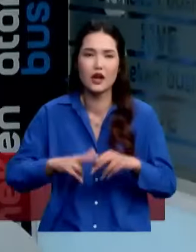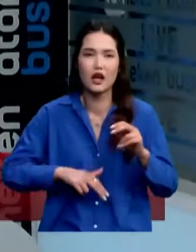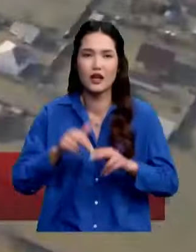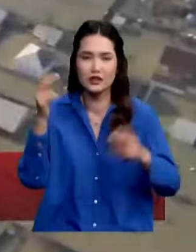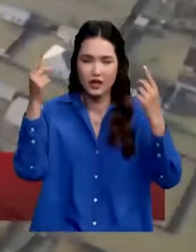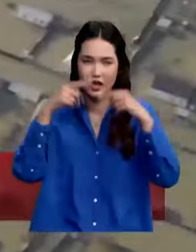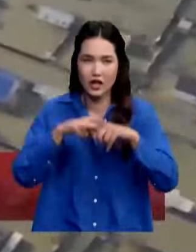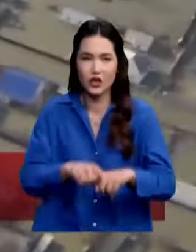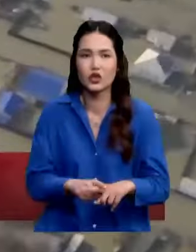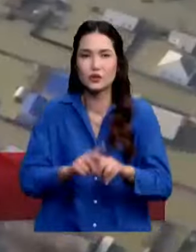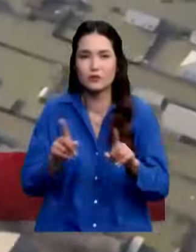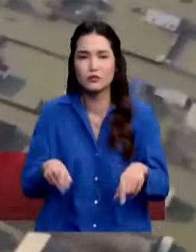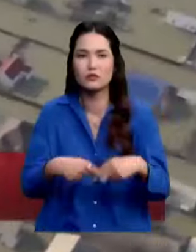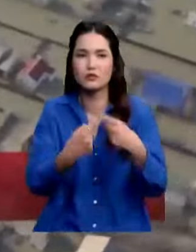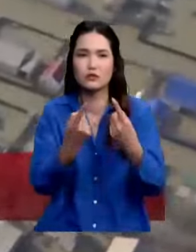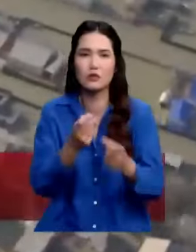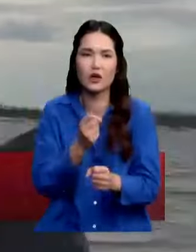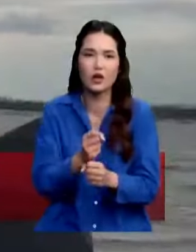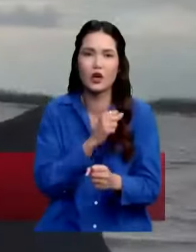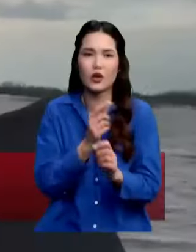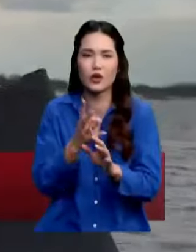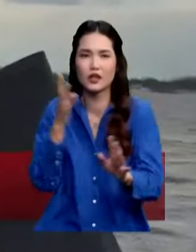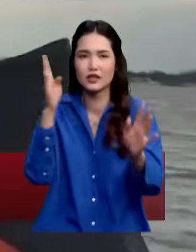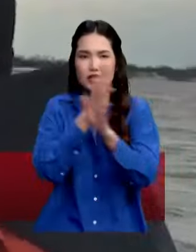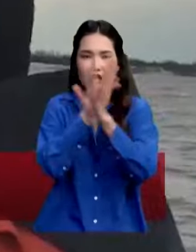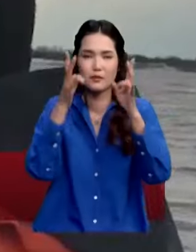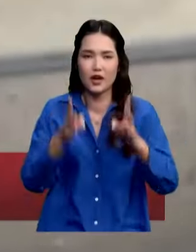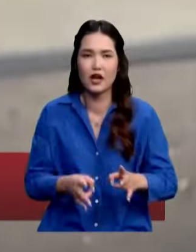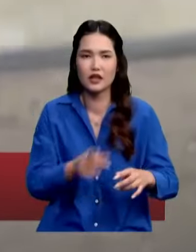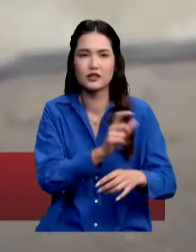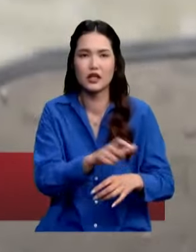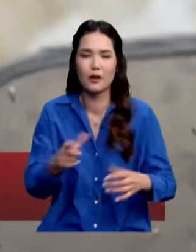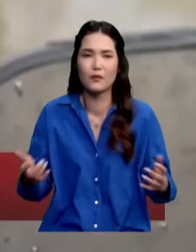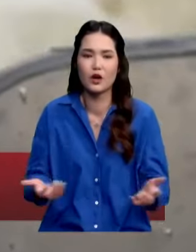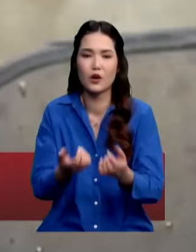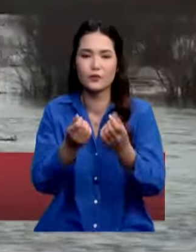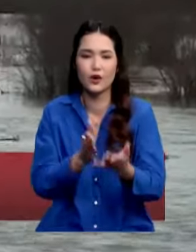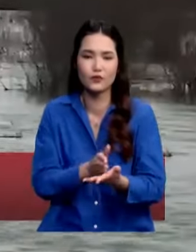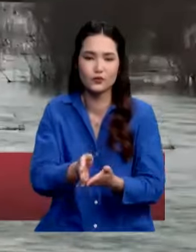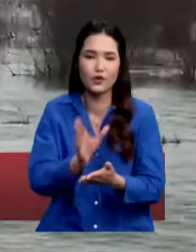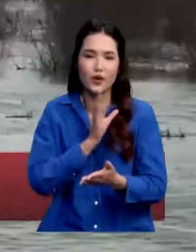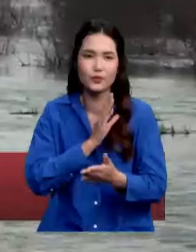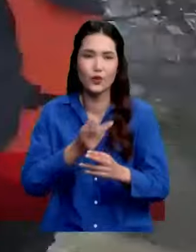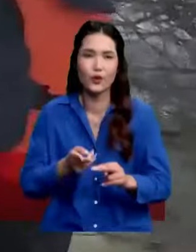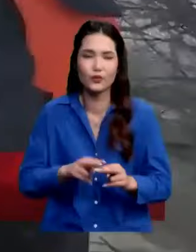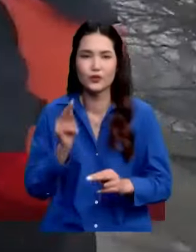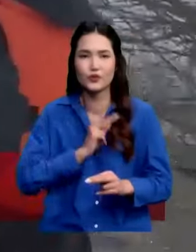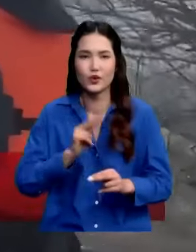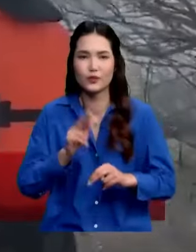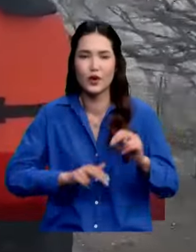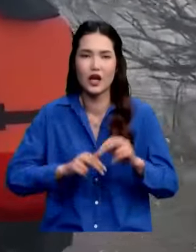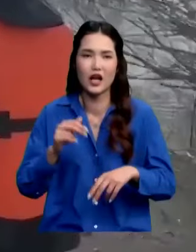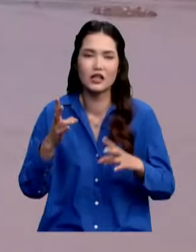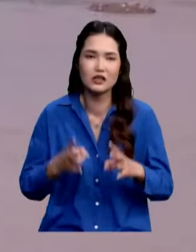салуға, инфрақұрылымды қалпына келтіруге, сонымен қатар табиғи апаттан зардап шеккендерді қолдауға бағытталады. Жұмыстар келтірілген